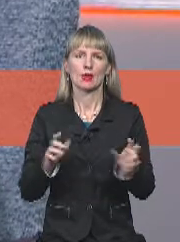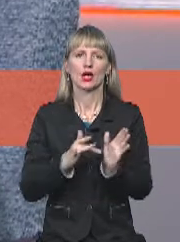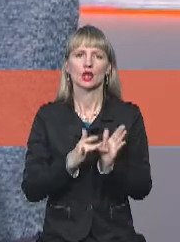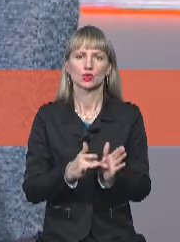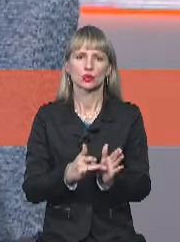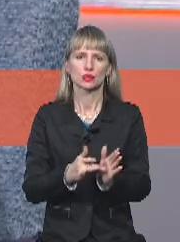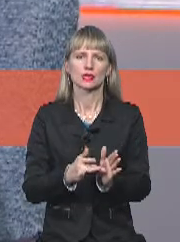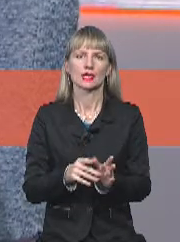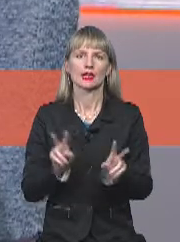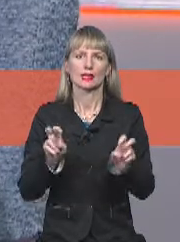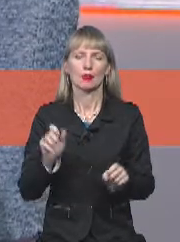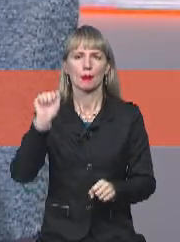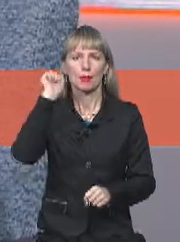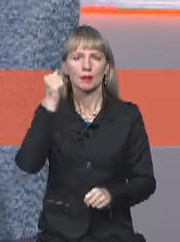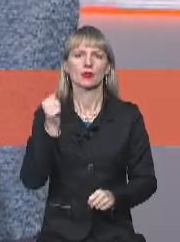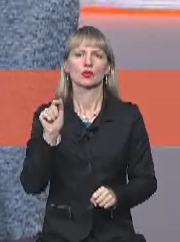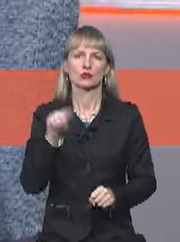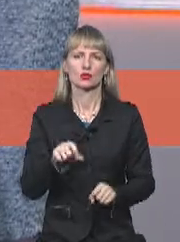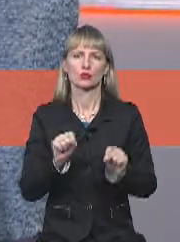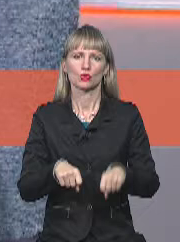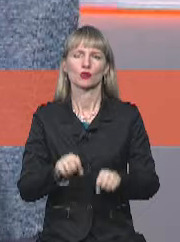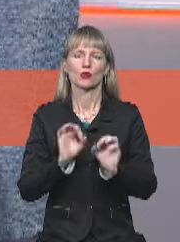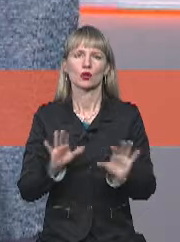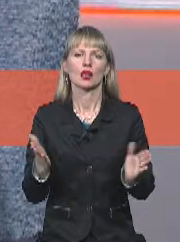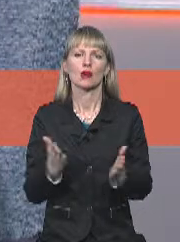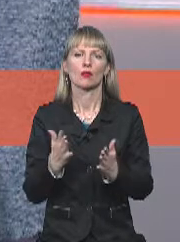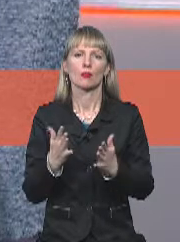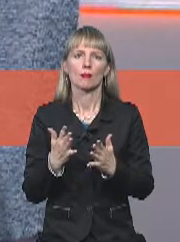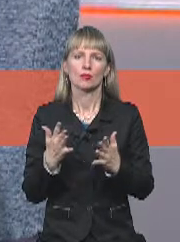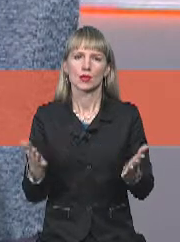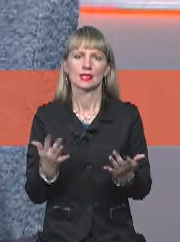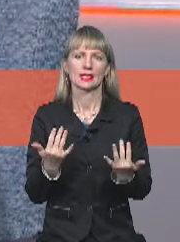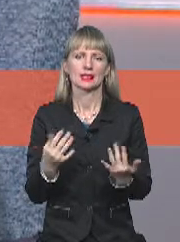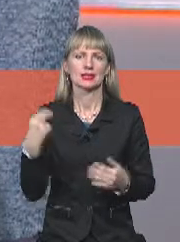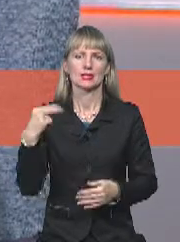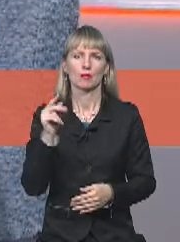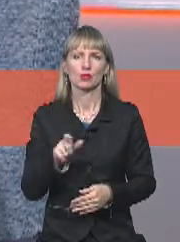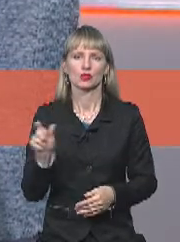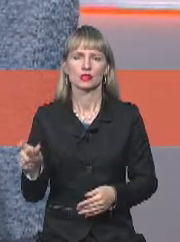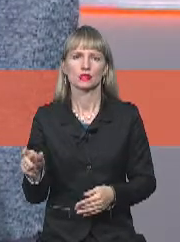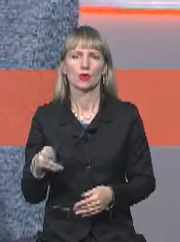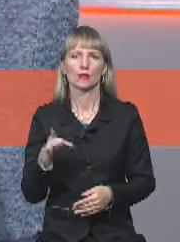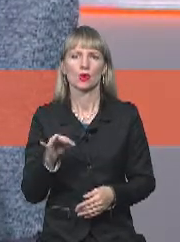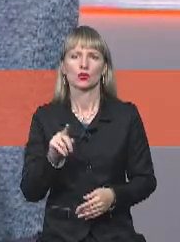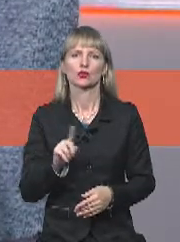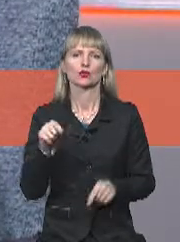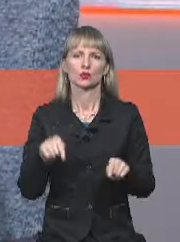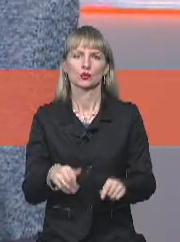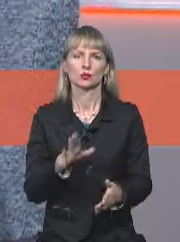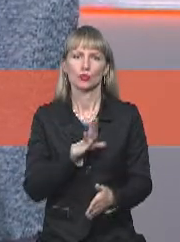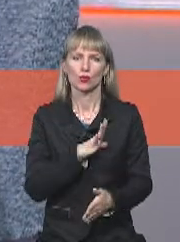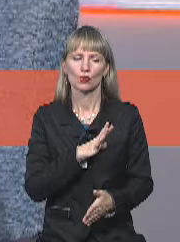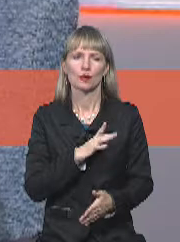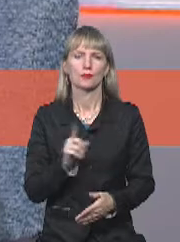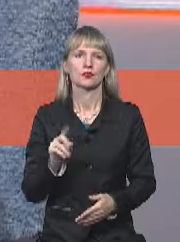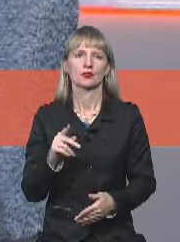екскурсії місцями пам'яті. Тоді ми зможемо розказати якомога більшої кількості запоріжців про те, що тут відбувалося,